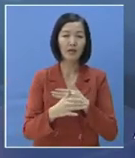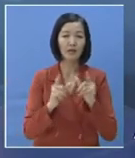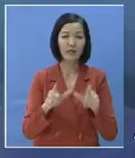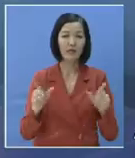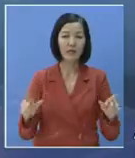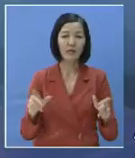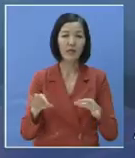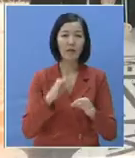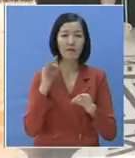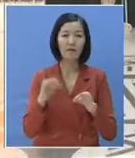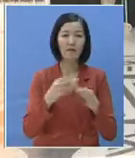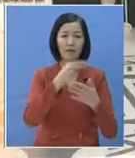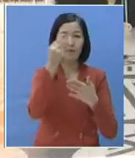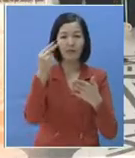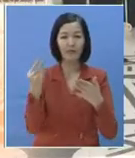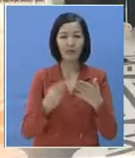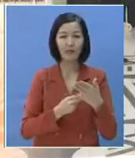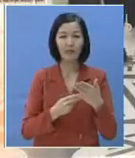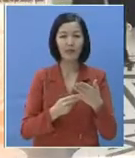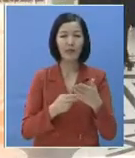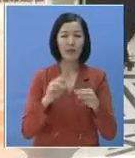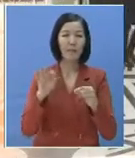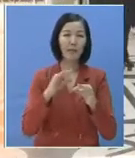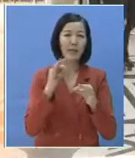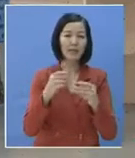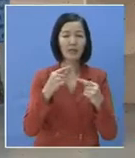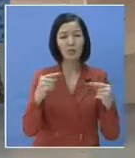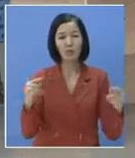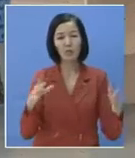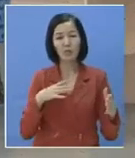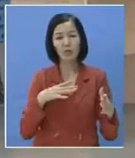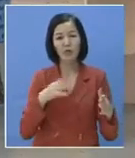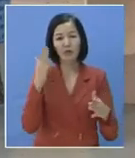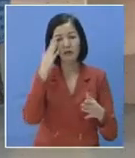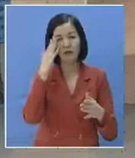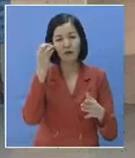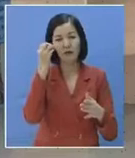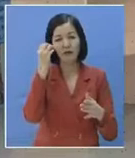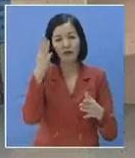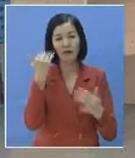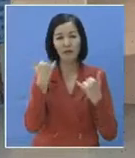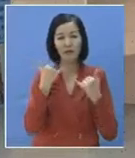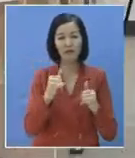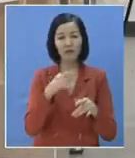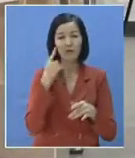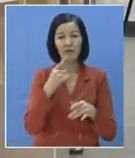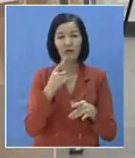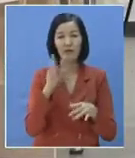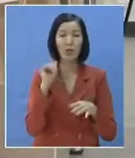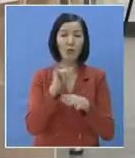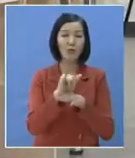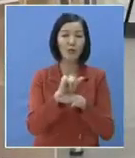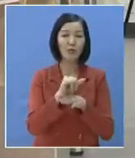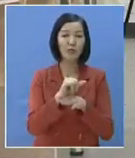шитье, вышивка и декоративное плетение. Еще многое другое. Их талантом можно только восхищаться, говорят гости